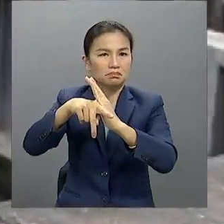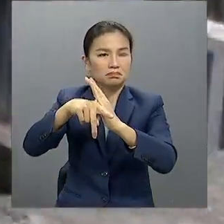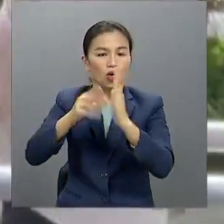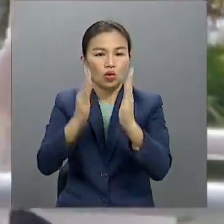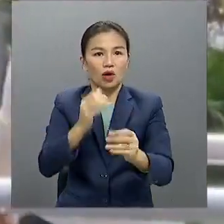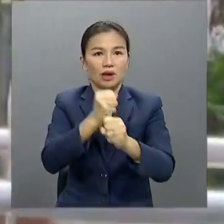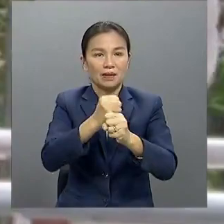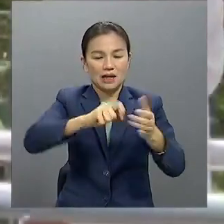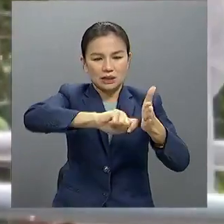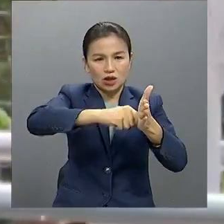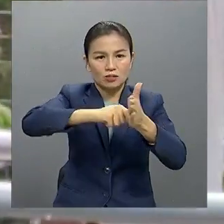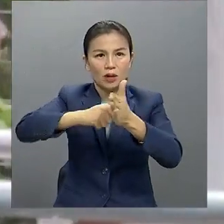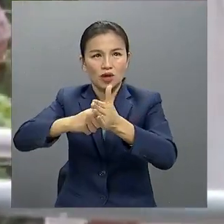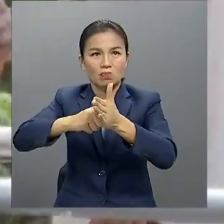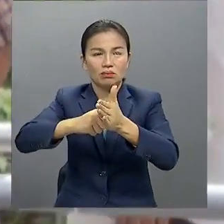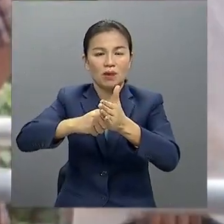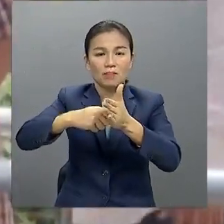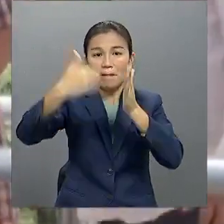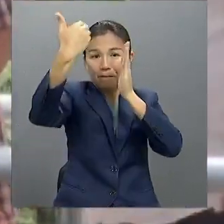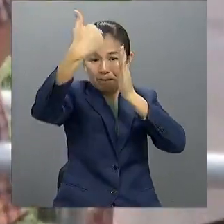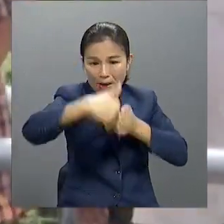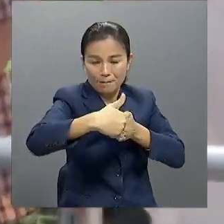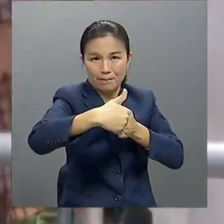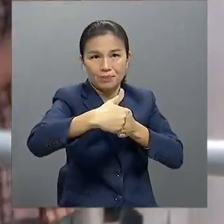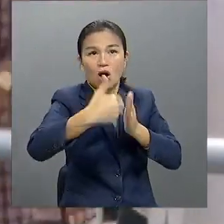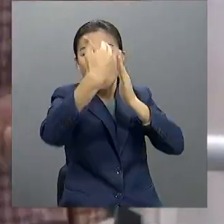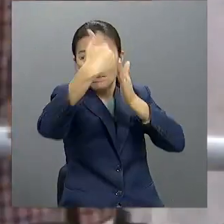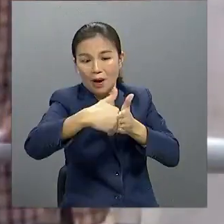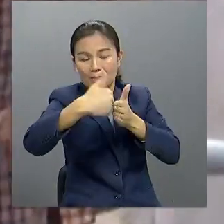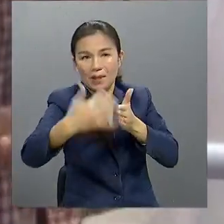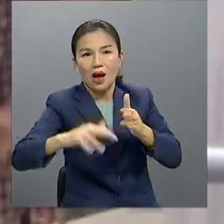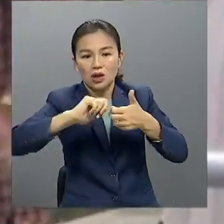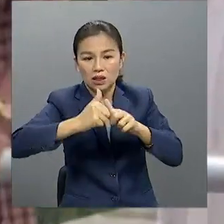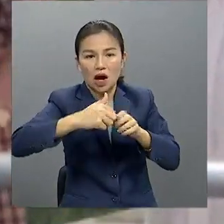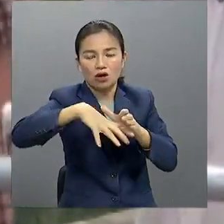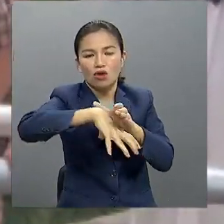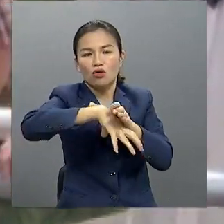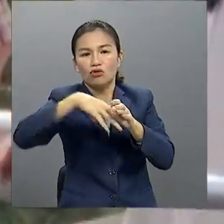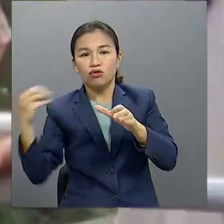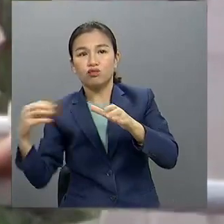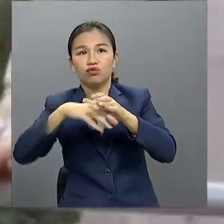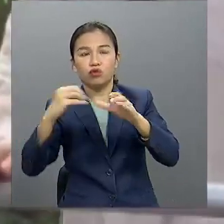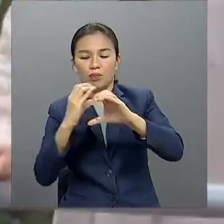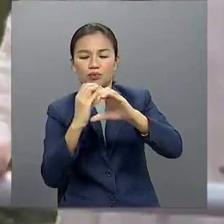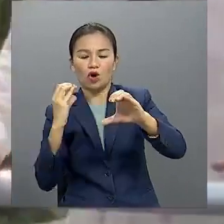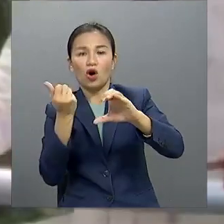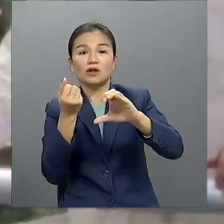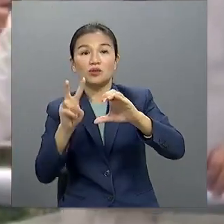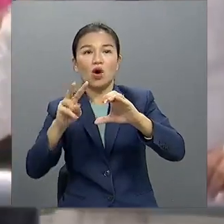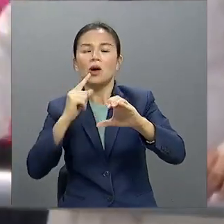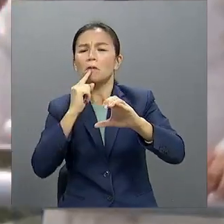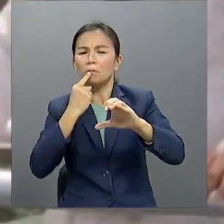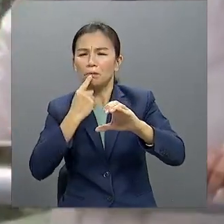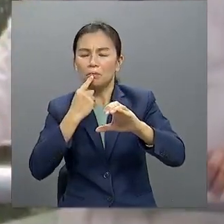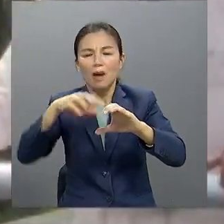คันกั้นน้ำเนี่ยนะคะหลังจากปิดน้ำอยู่แล้วก็จะใช้เครื่องสูบน้ำขนาดท่อ12นิ้วดูดน้ำเค็มออกในส่วน